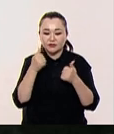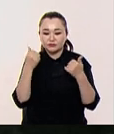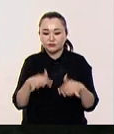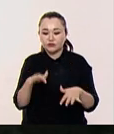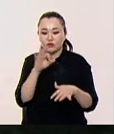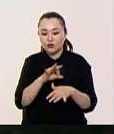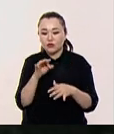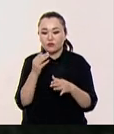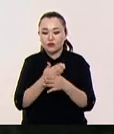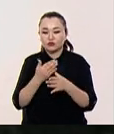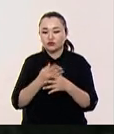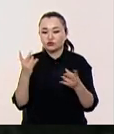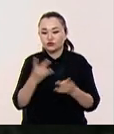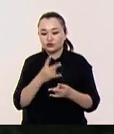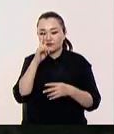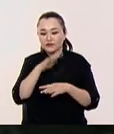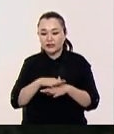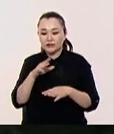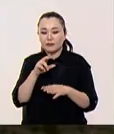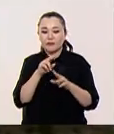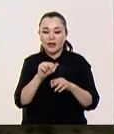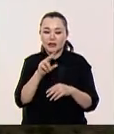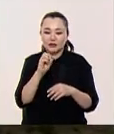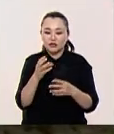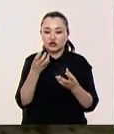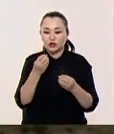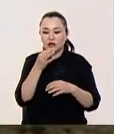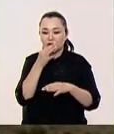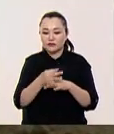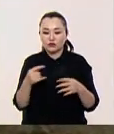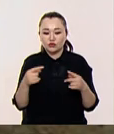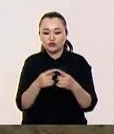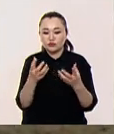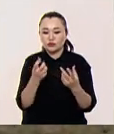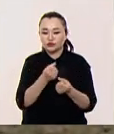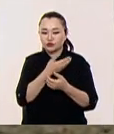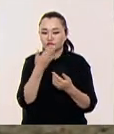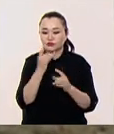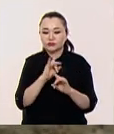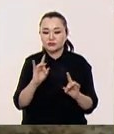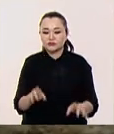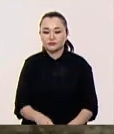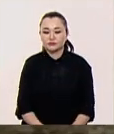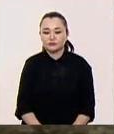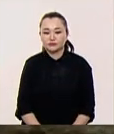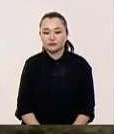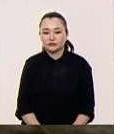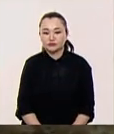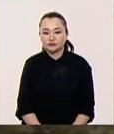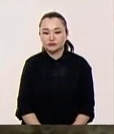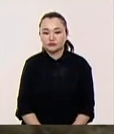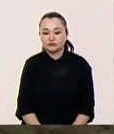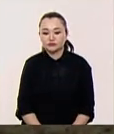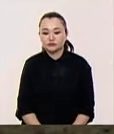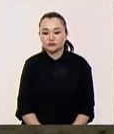кәсіпкерлерге көмек қажет екенін үкіметке жеткізген палата әлі мардымды жауап алмадық деп отыр. Әйгерім Ердәулет, Ринат Әбілхайыр, Дидар